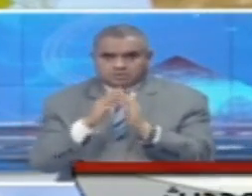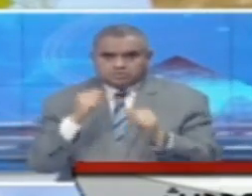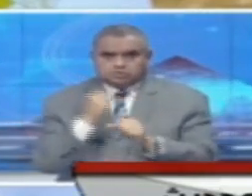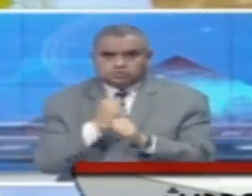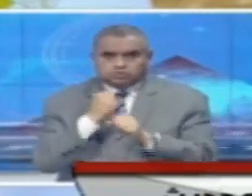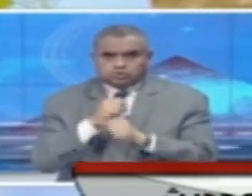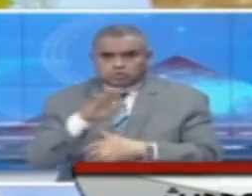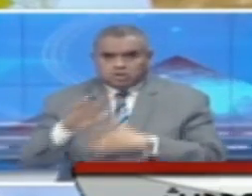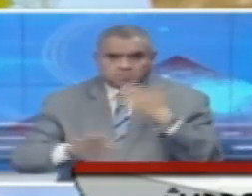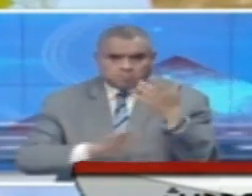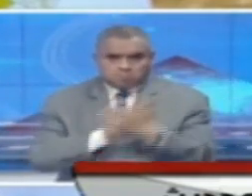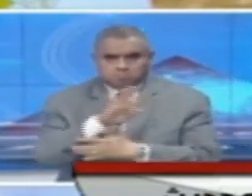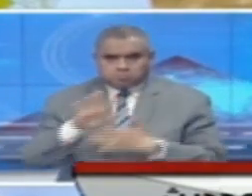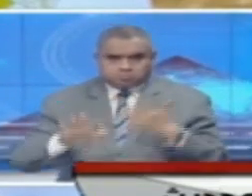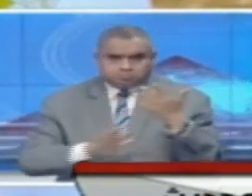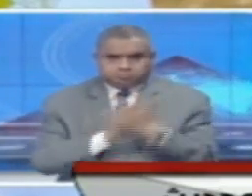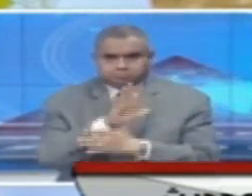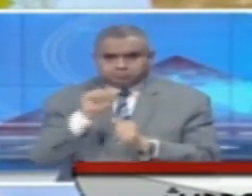حل مشكلاتها،